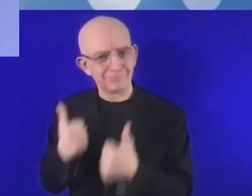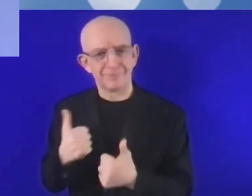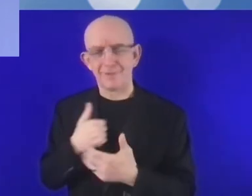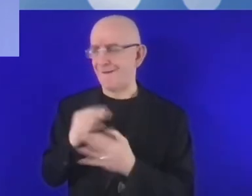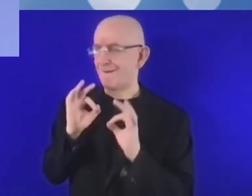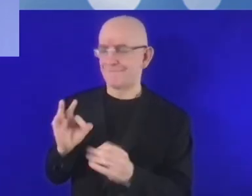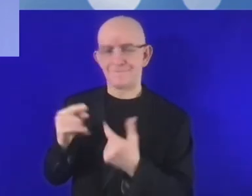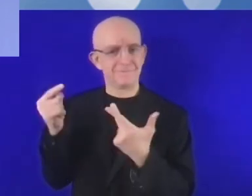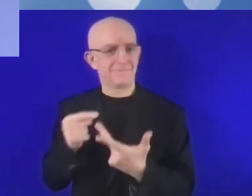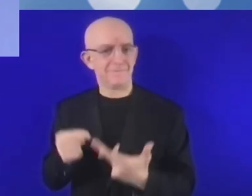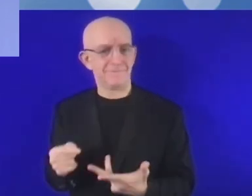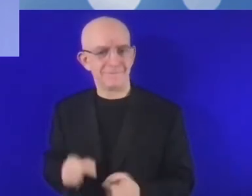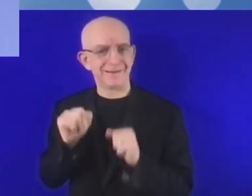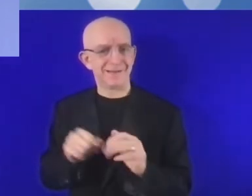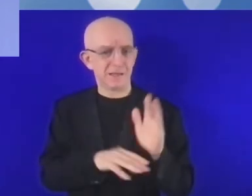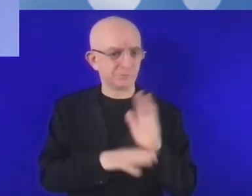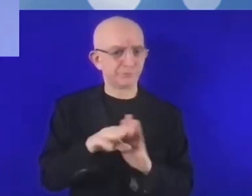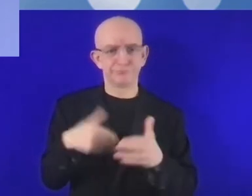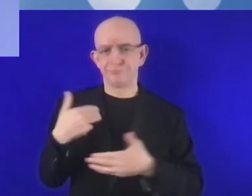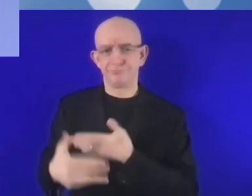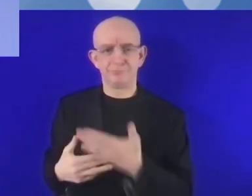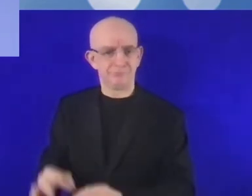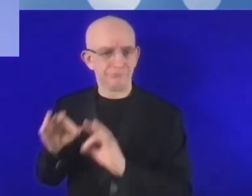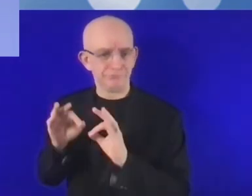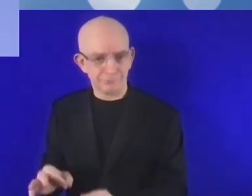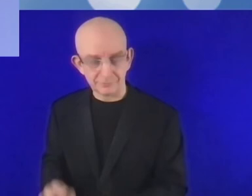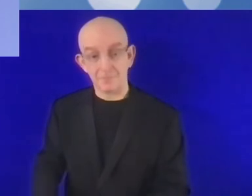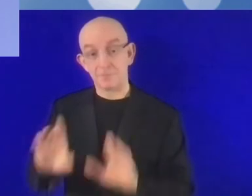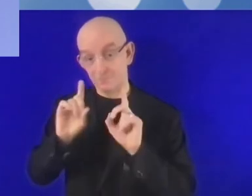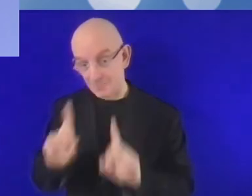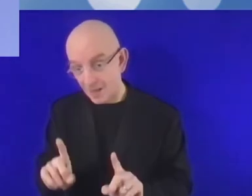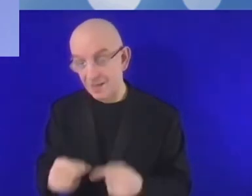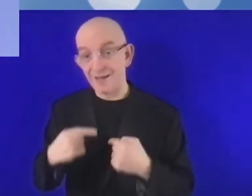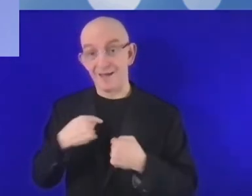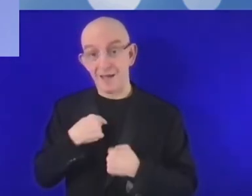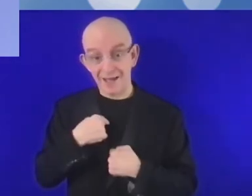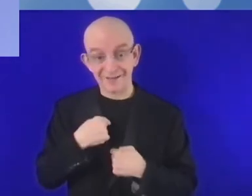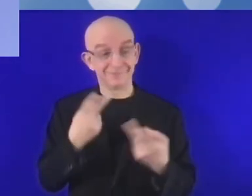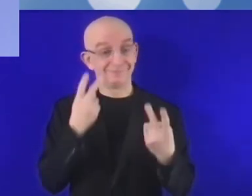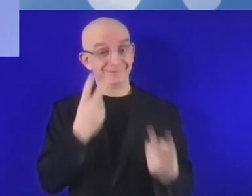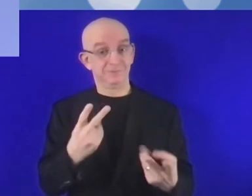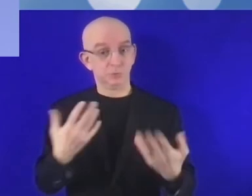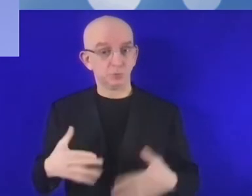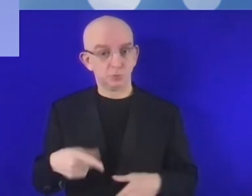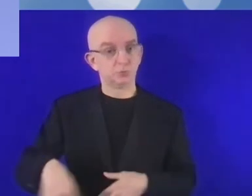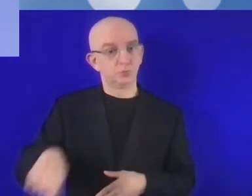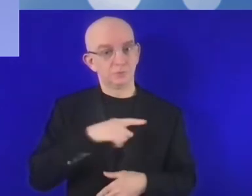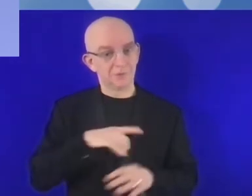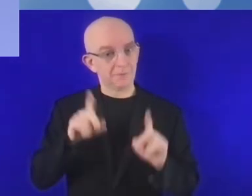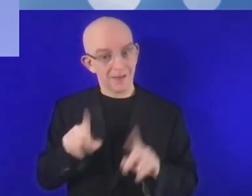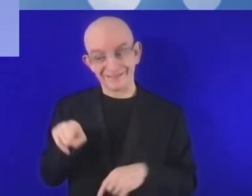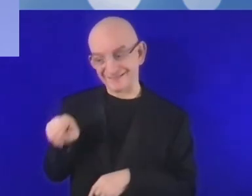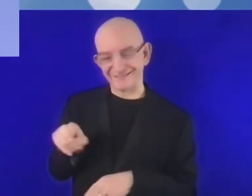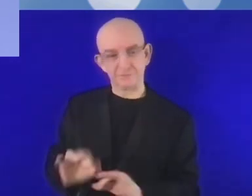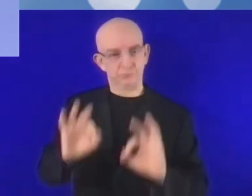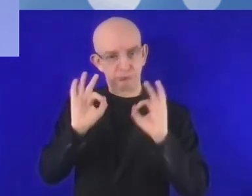إمكانات وقدرات كبيرة، والتكنولوجيا قادرة على مساعدتنا في التنمية وأيضا التنمية